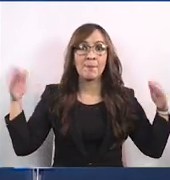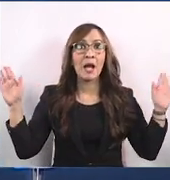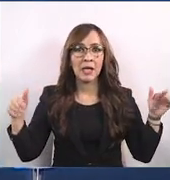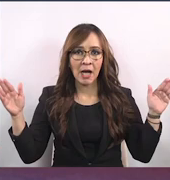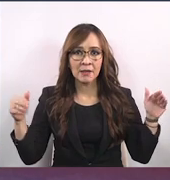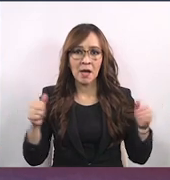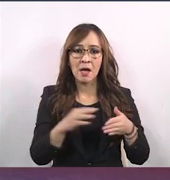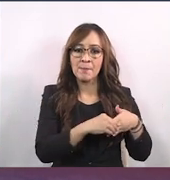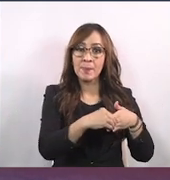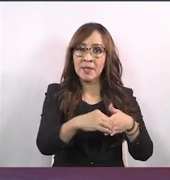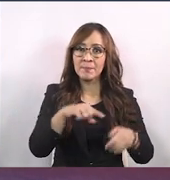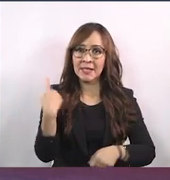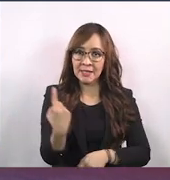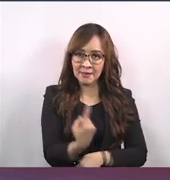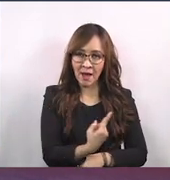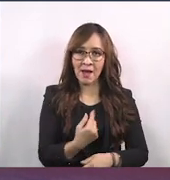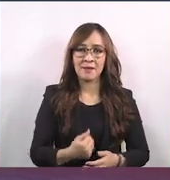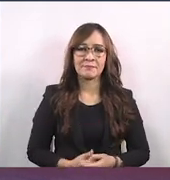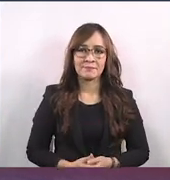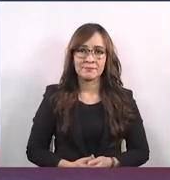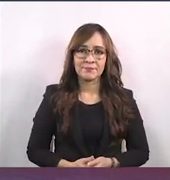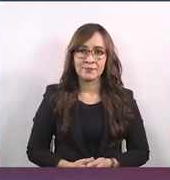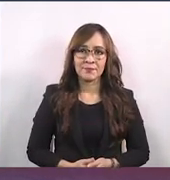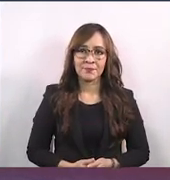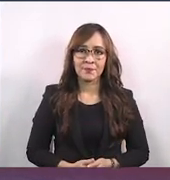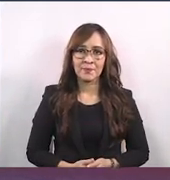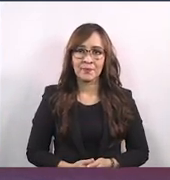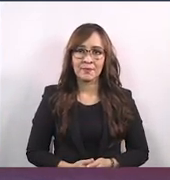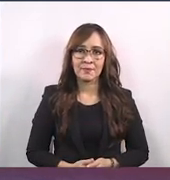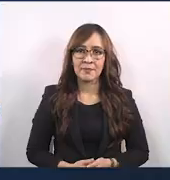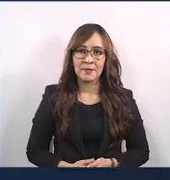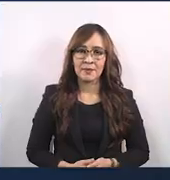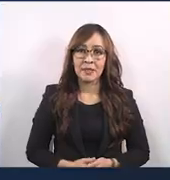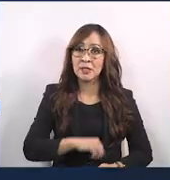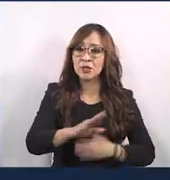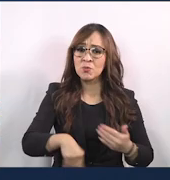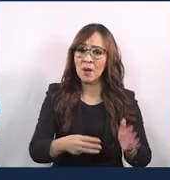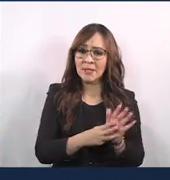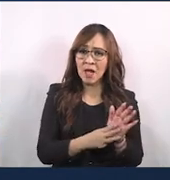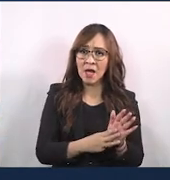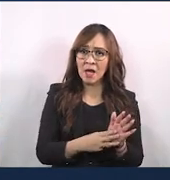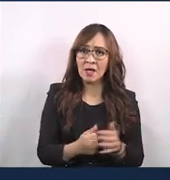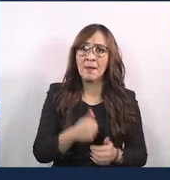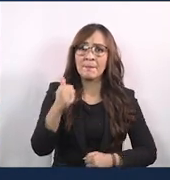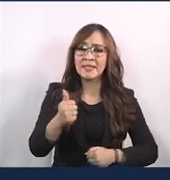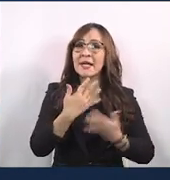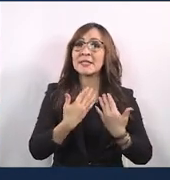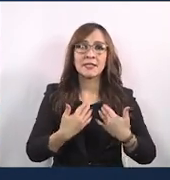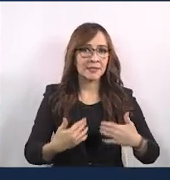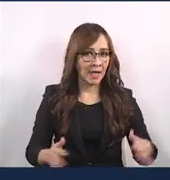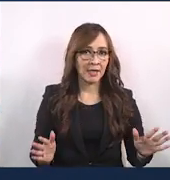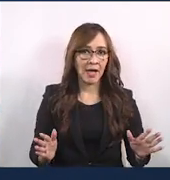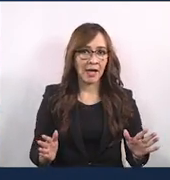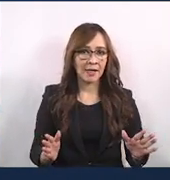jelas seribu rebah di sisi kirimu 10.000 herbalis kananmu Tapi itu tidak akan menimpamu bahkan Alkitab berkata